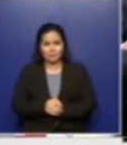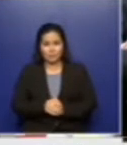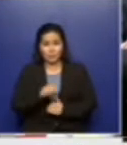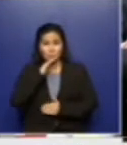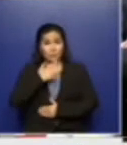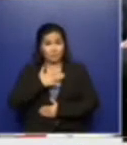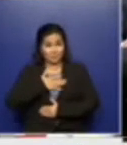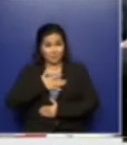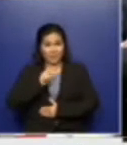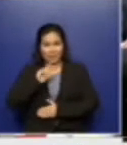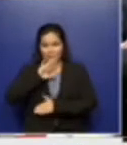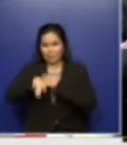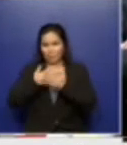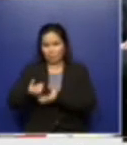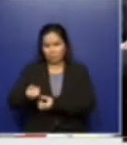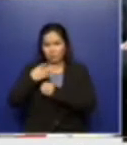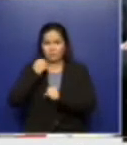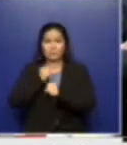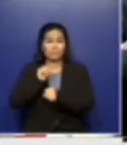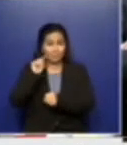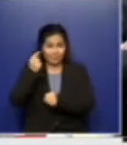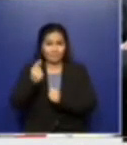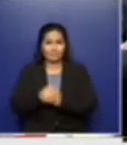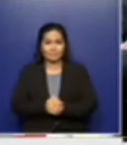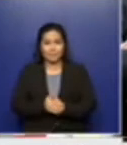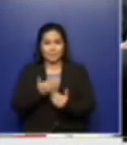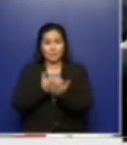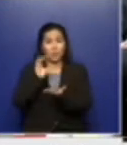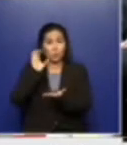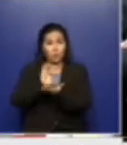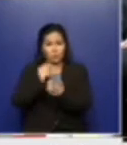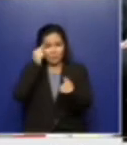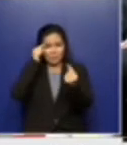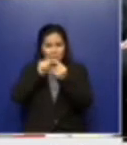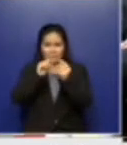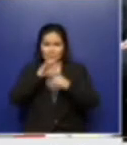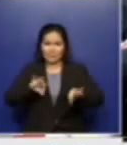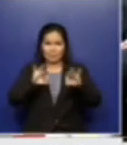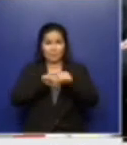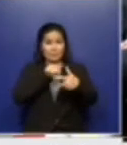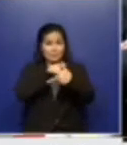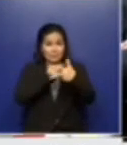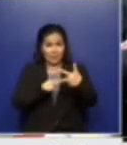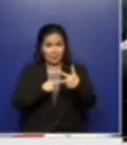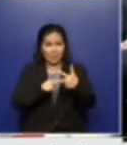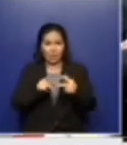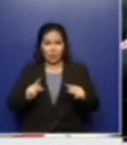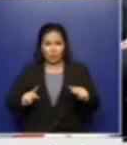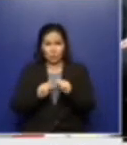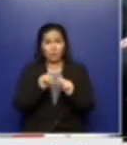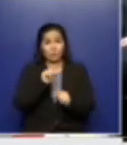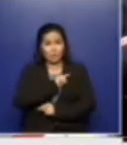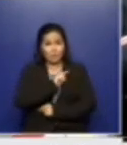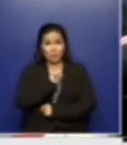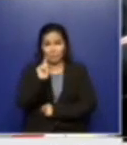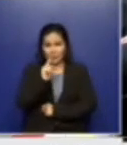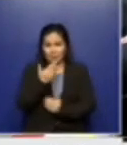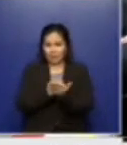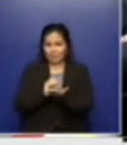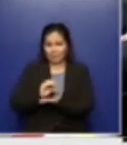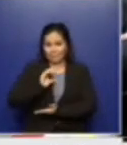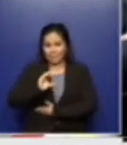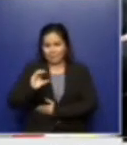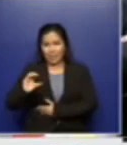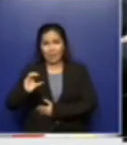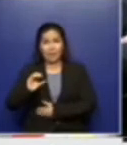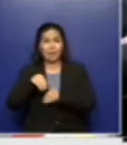ค่ะจะรื้อทำใหม่ทั้งหมดค่ะต้องจัดงบสำหรับภารกิจ3ด้านนี้พุ่งตรงไปที่กระทรวงที่เกี่ยวข้องทั้งหมดโดยให้มีนโย